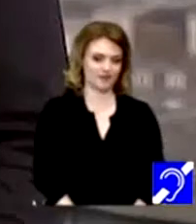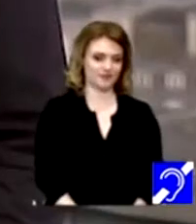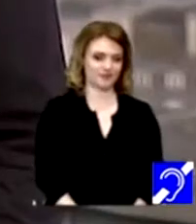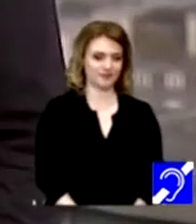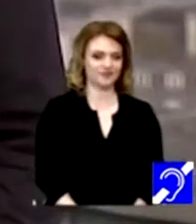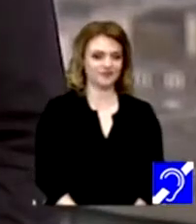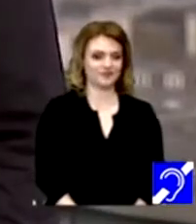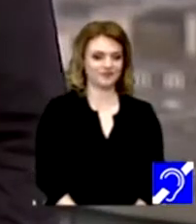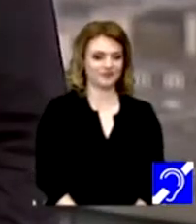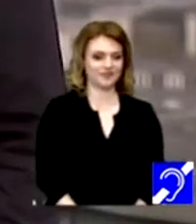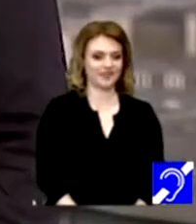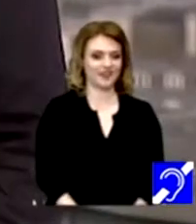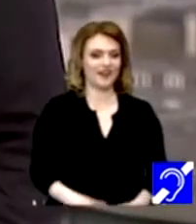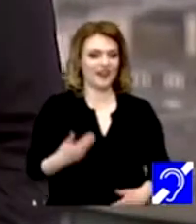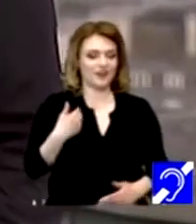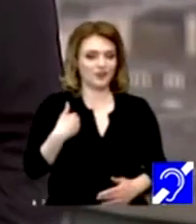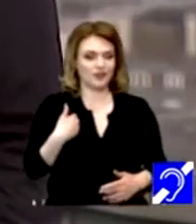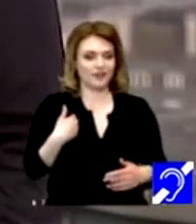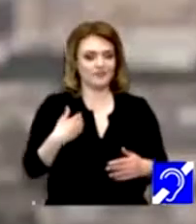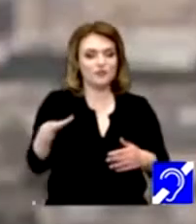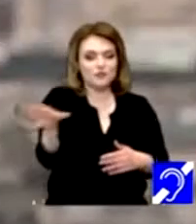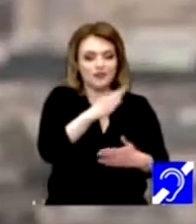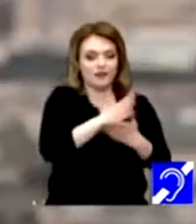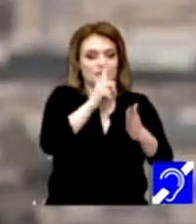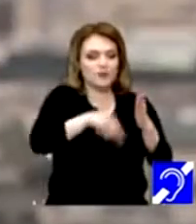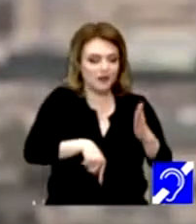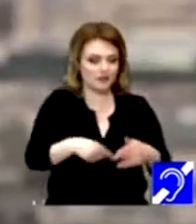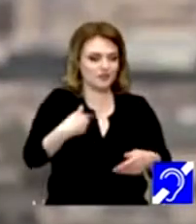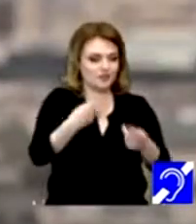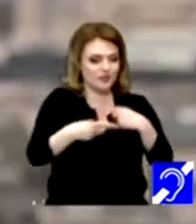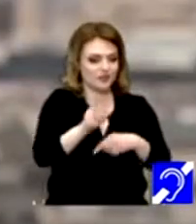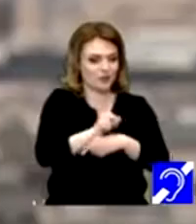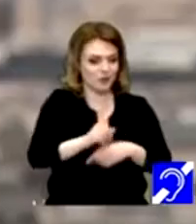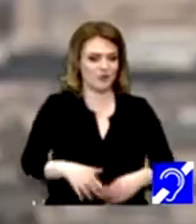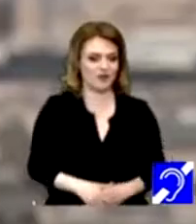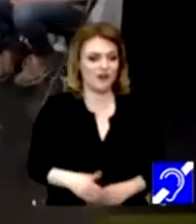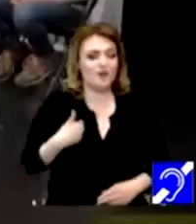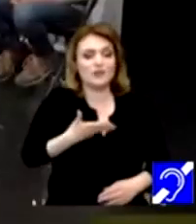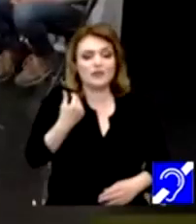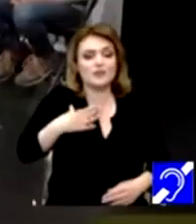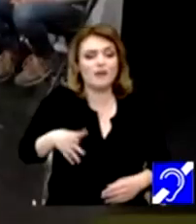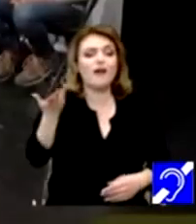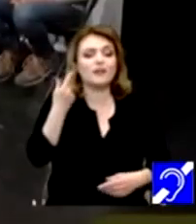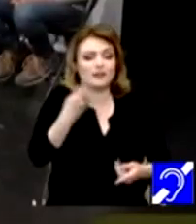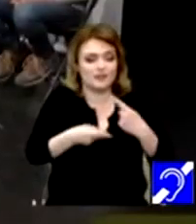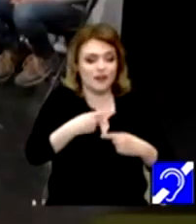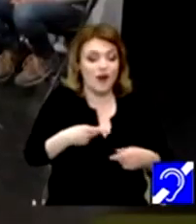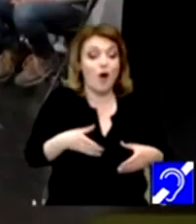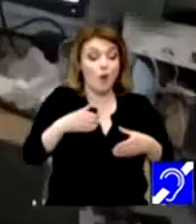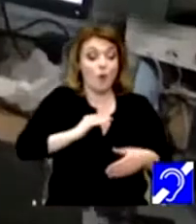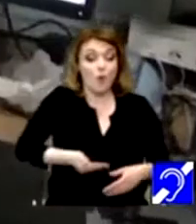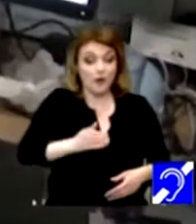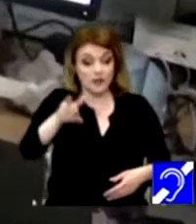I think that we all need a bit of hope right now. I mean, it's been such a rough year. I'm looking forward to the day when we can hug each other again. O companie din Cehia